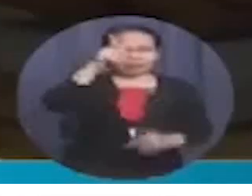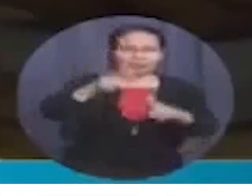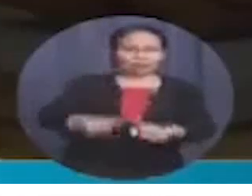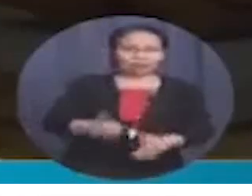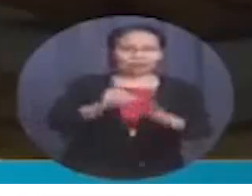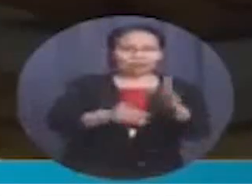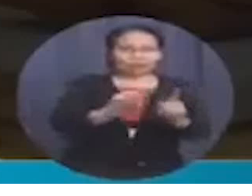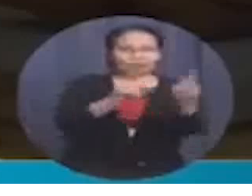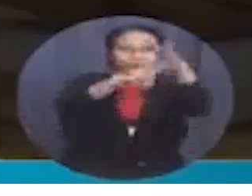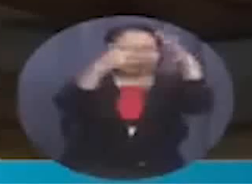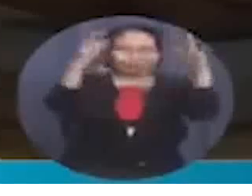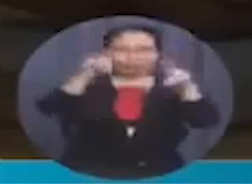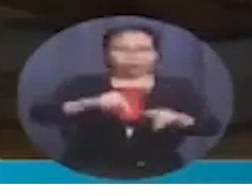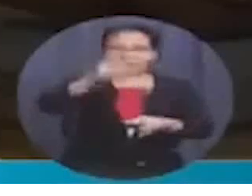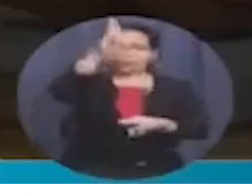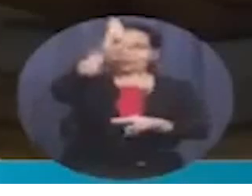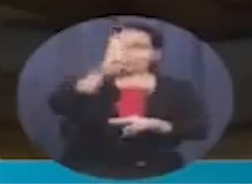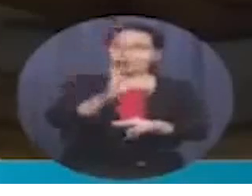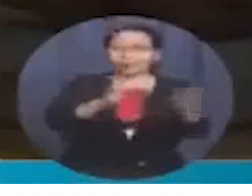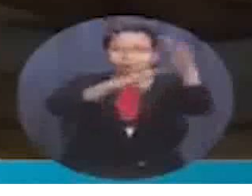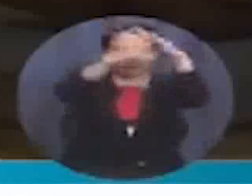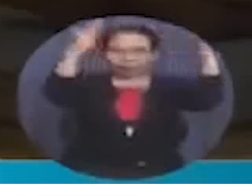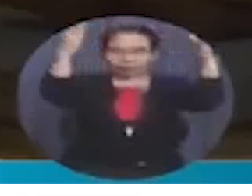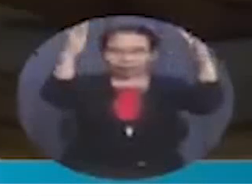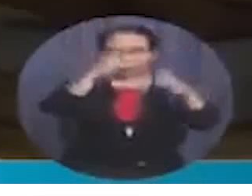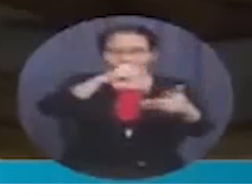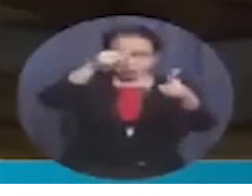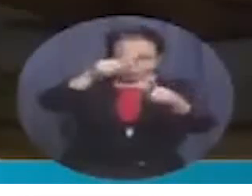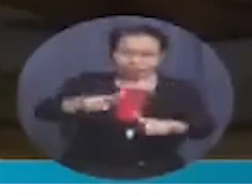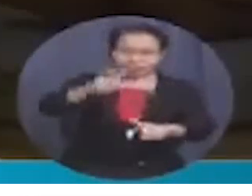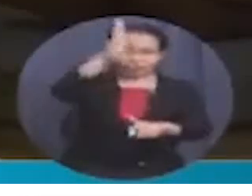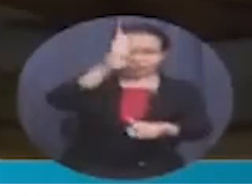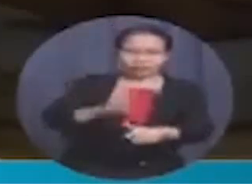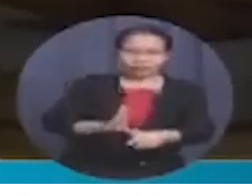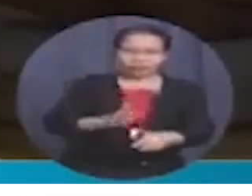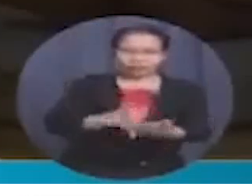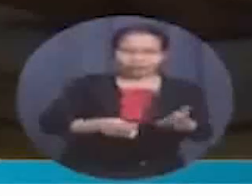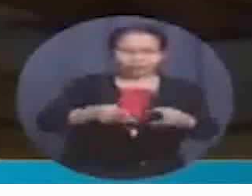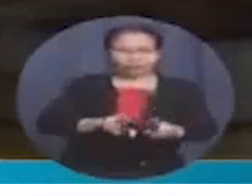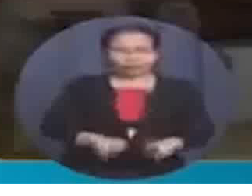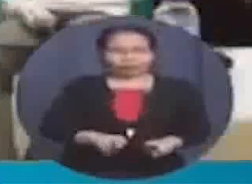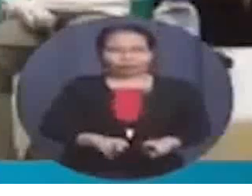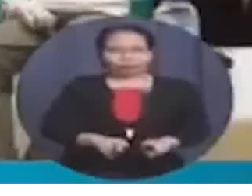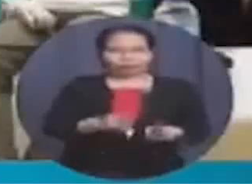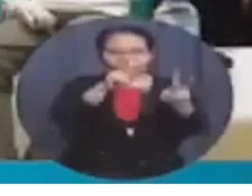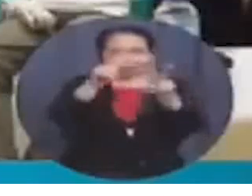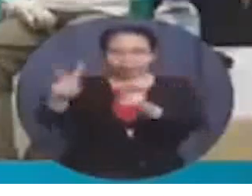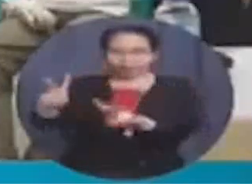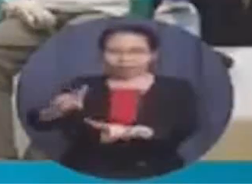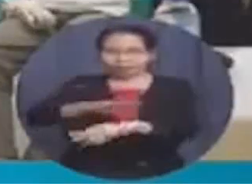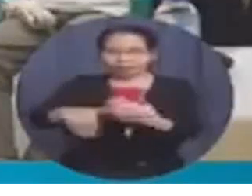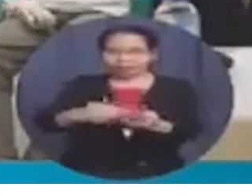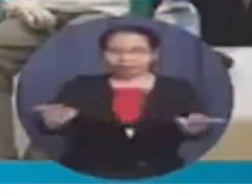sa langit. Nasa langit kasi siya. At pag tumitingin siya, anong nangyayari? Nakikita niya lahat